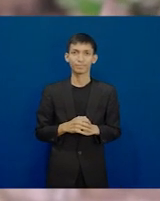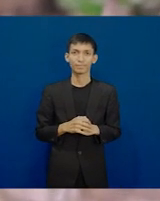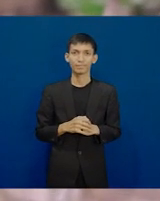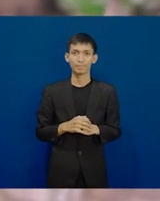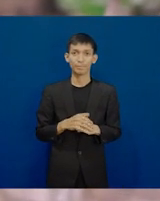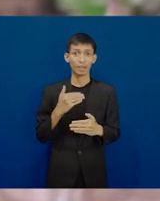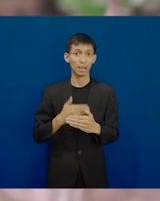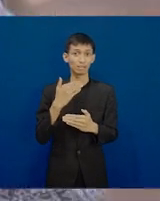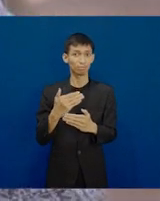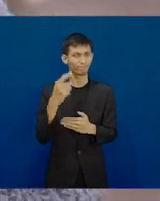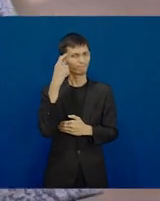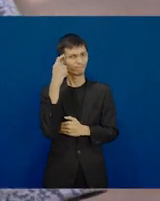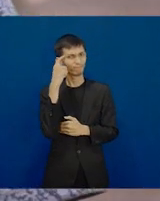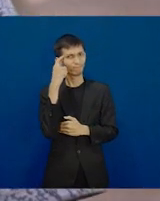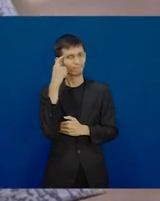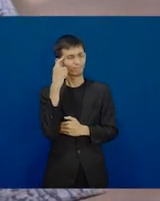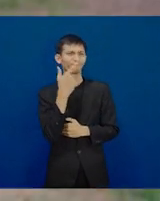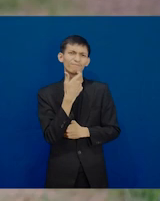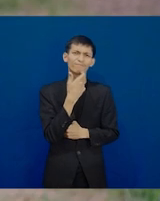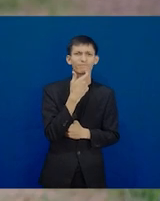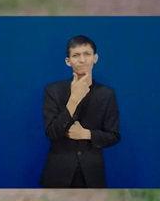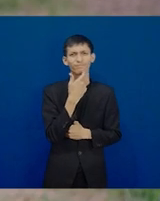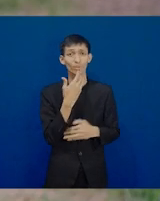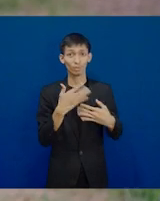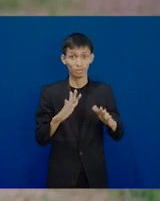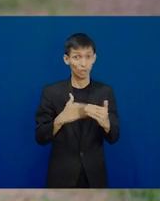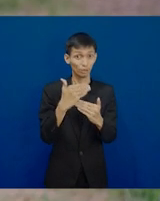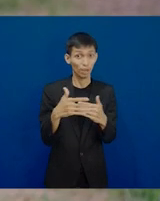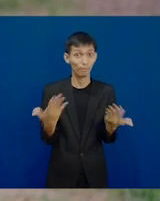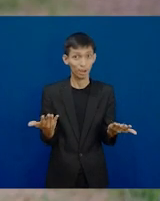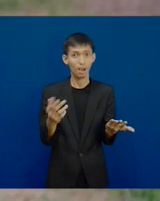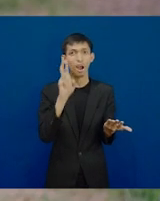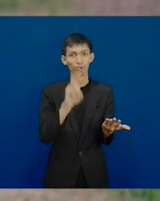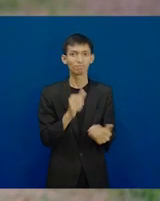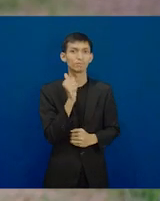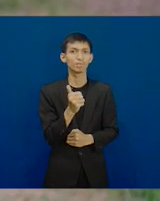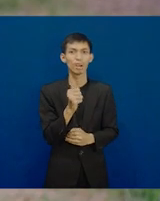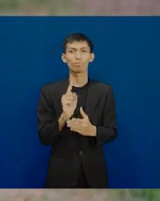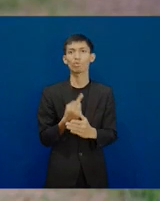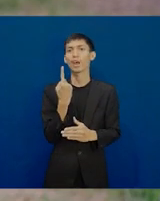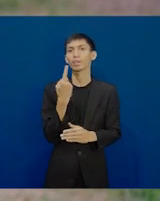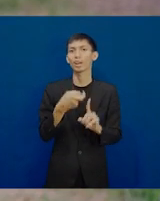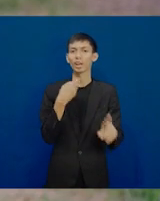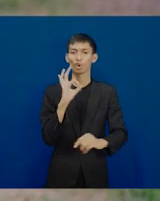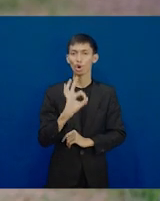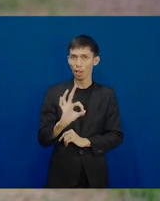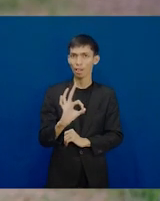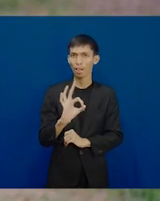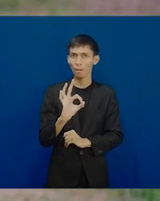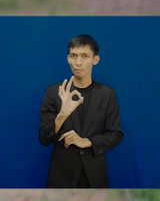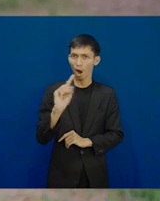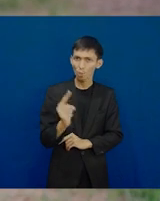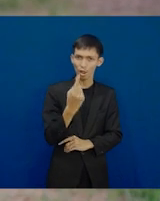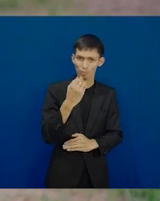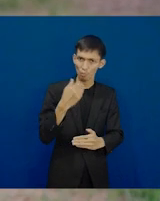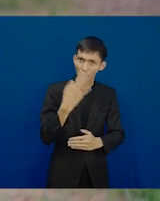terlihat setelah beta berpikir ketika kita mau memulai sesuatu kita harus mulai dari nol dan ketika